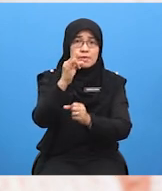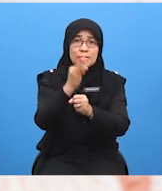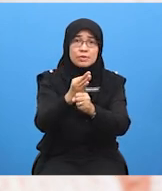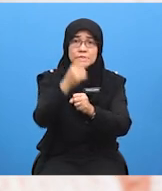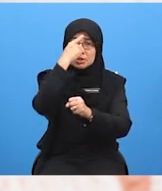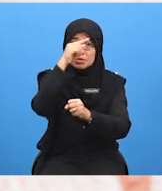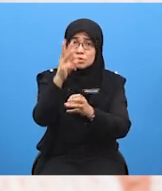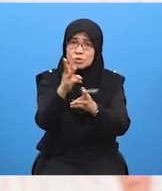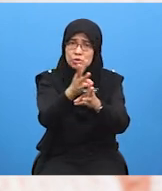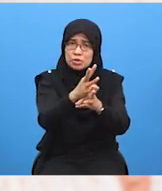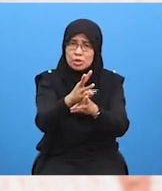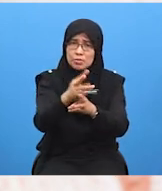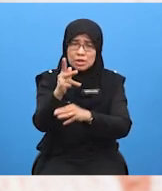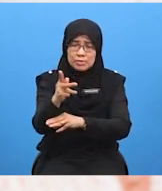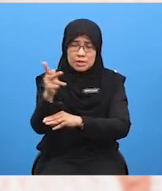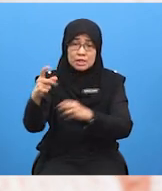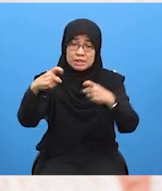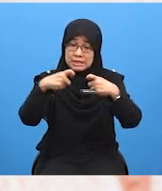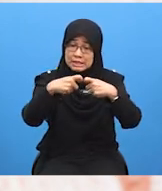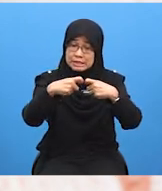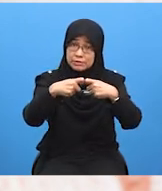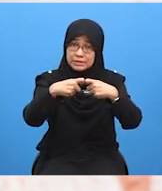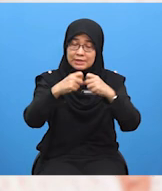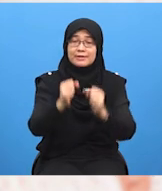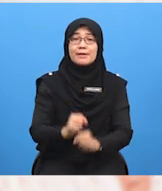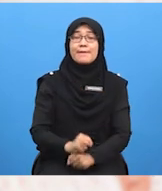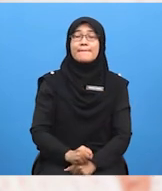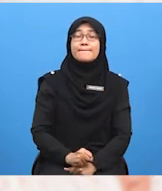mengawal peranti elektronik.